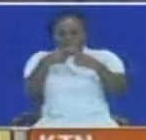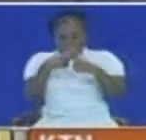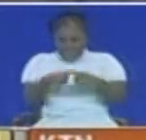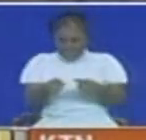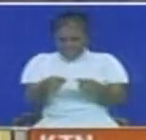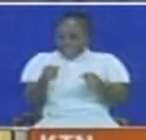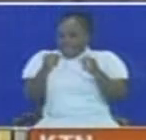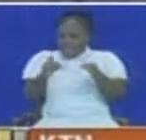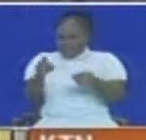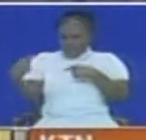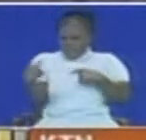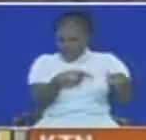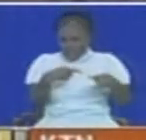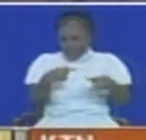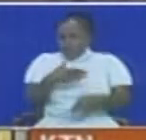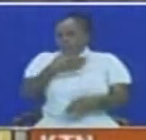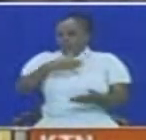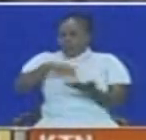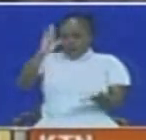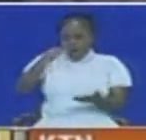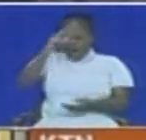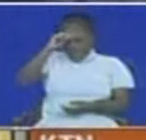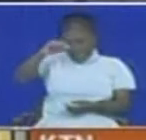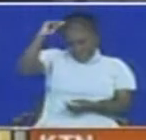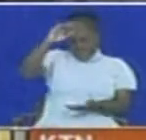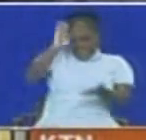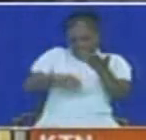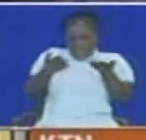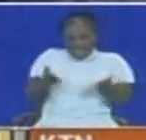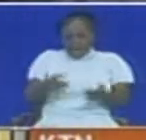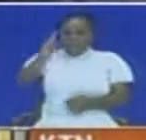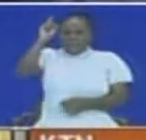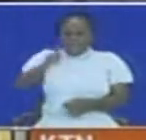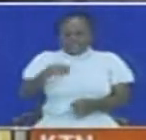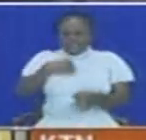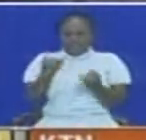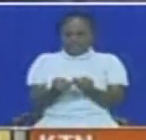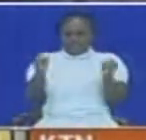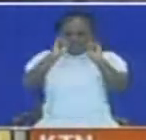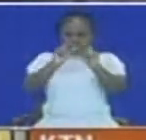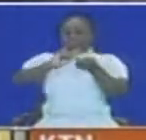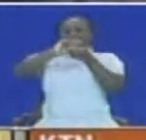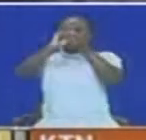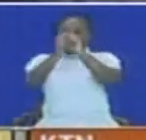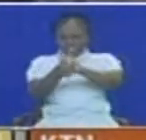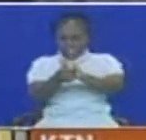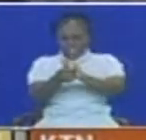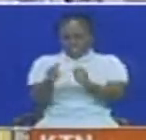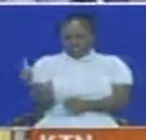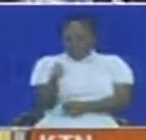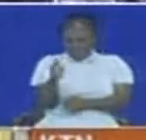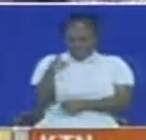fight even more effectively than you do now, there must be institutional reform in the industry